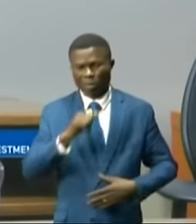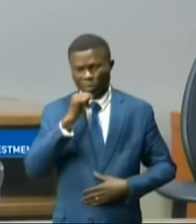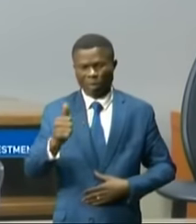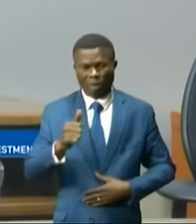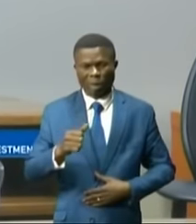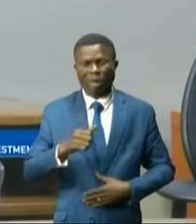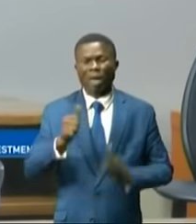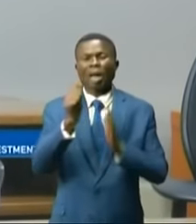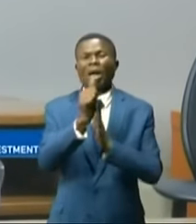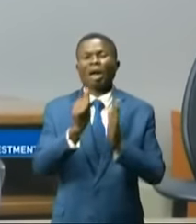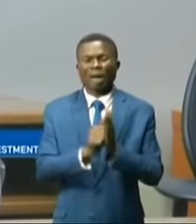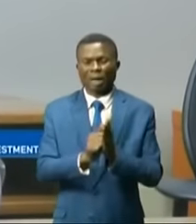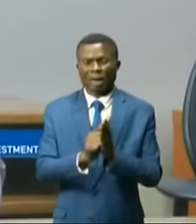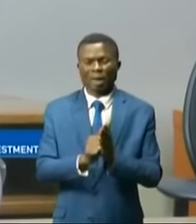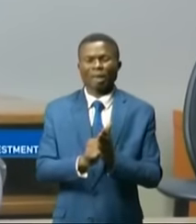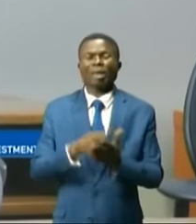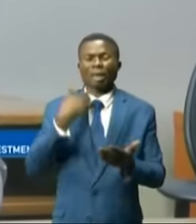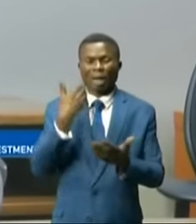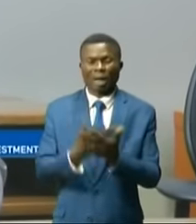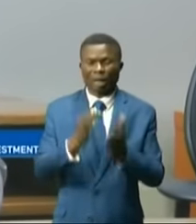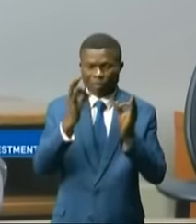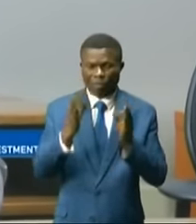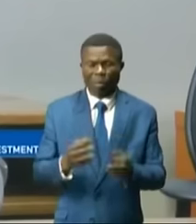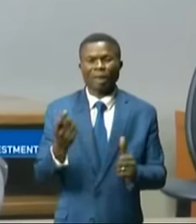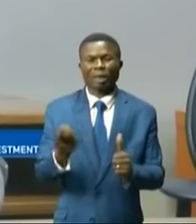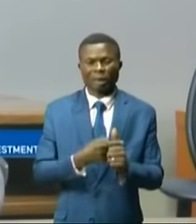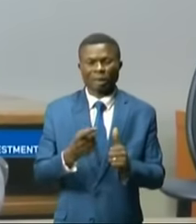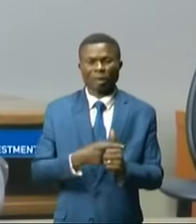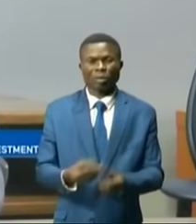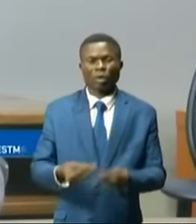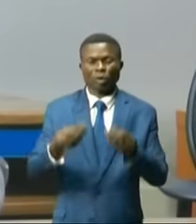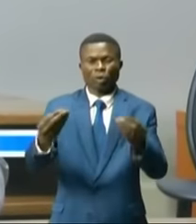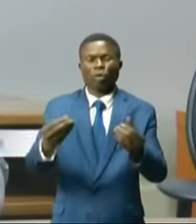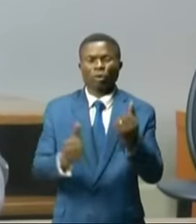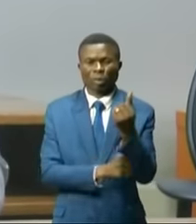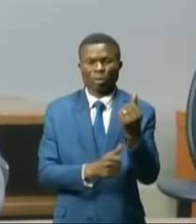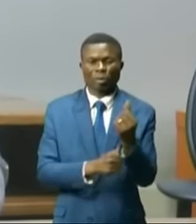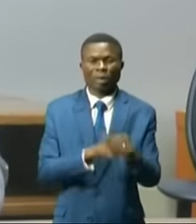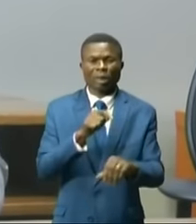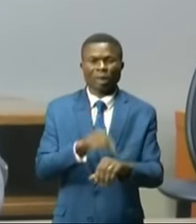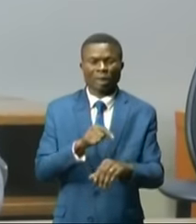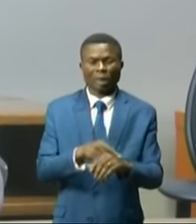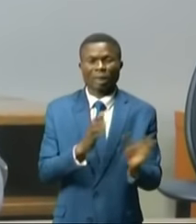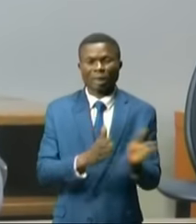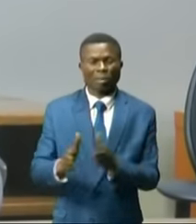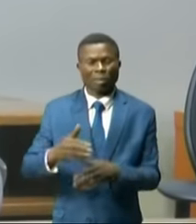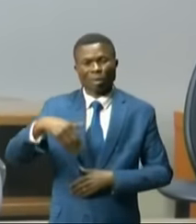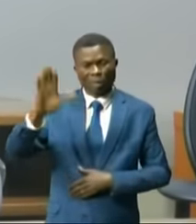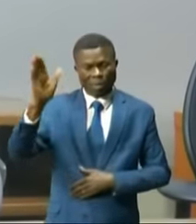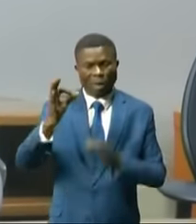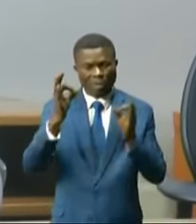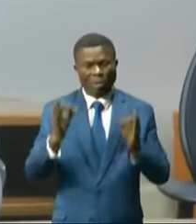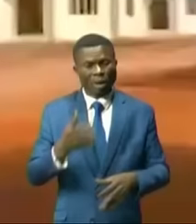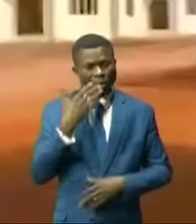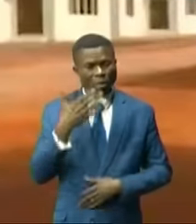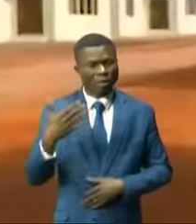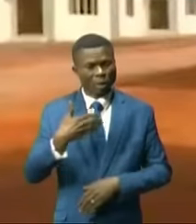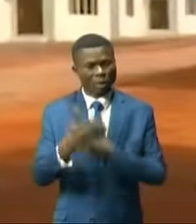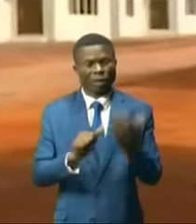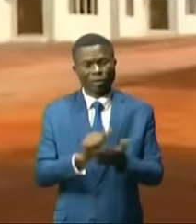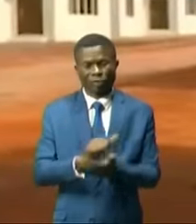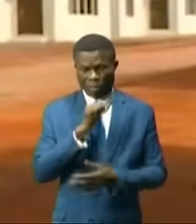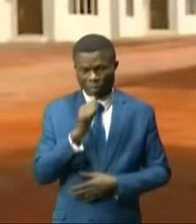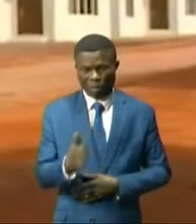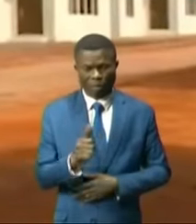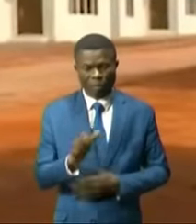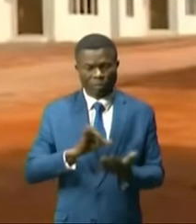mais seulement il a fallu qu'on donne aux gens le temps de se préparer. Malheureusement, ils ne le font. Ce